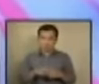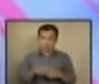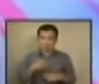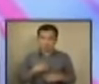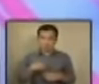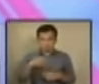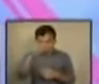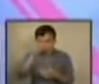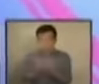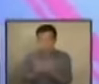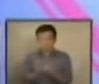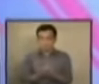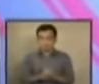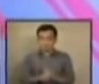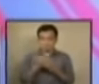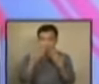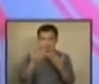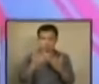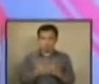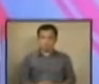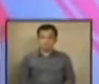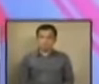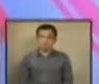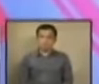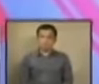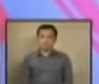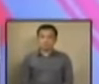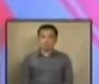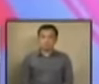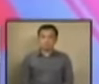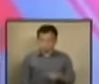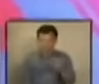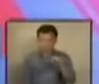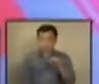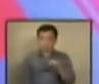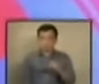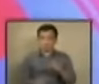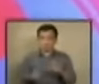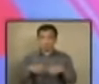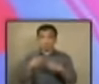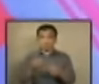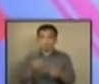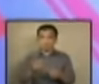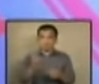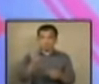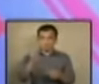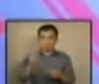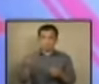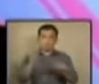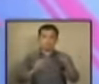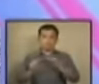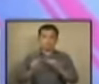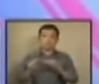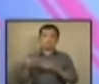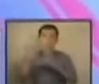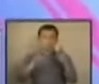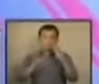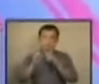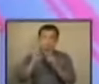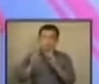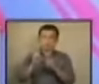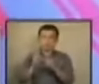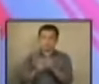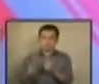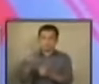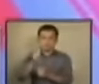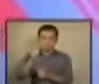Mrs. Sige, salamat ho, po, sir. Salamat po, Yes, sir. Para mabigyan ng mabilis ang aksyon ng problema, kausap natin ang Chief ng Women